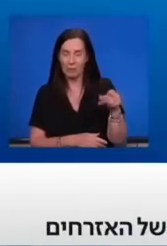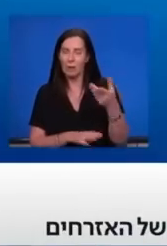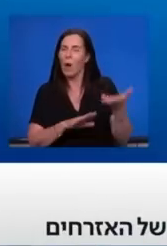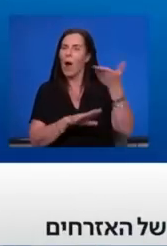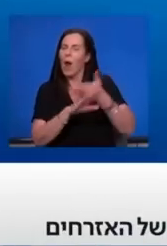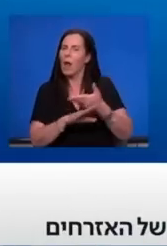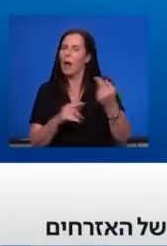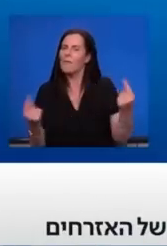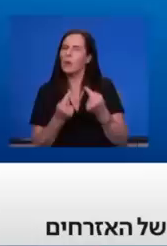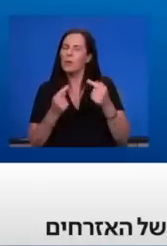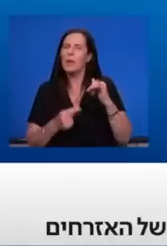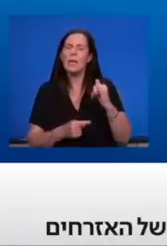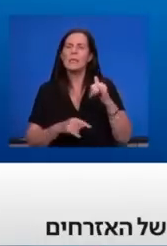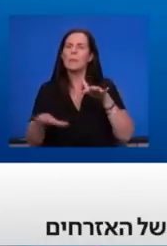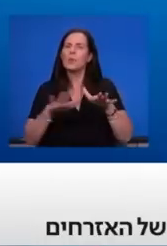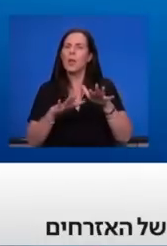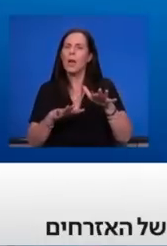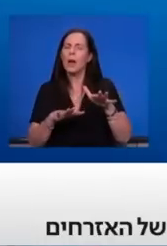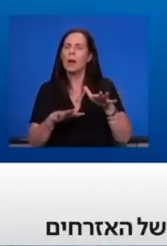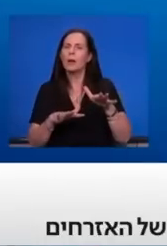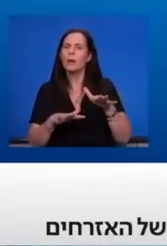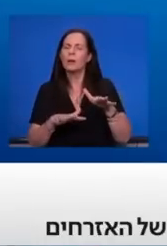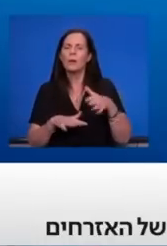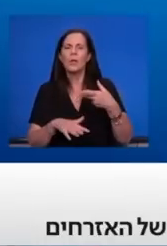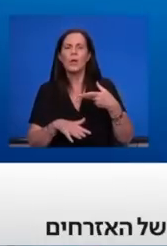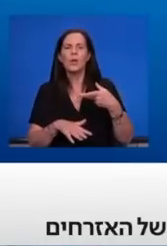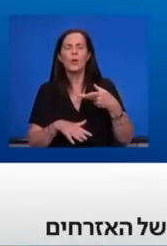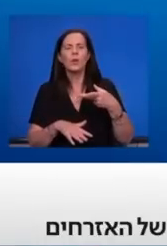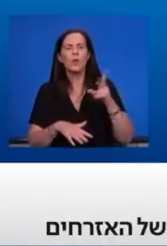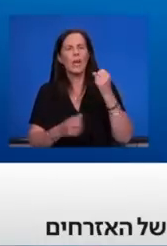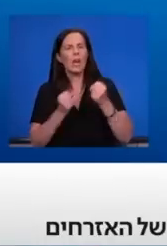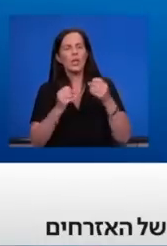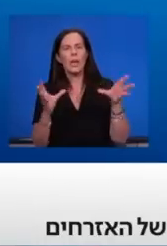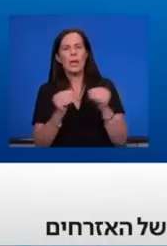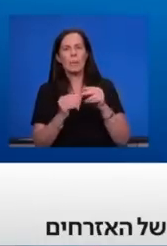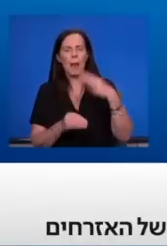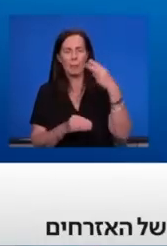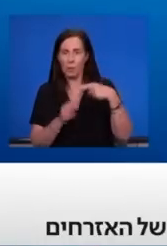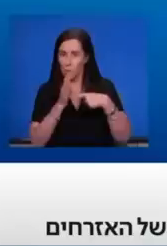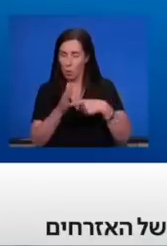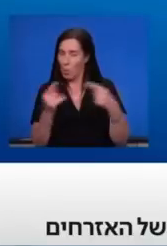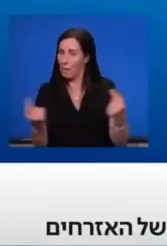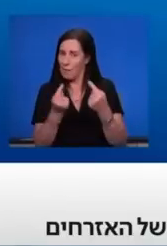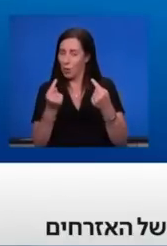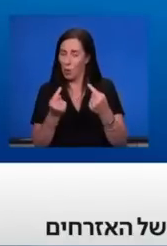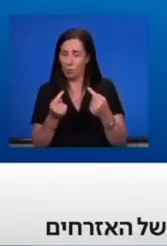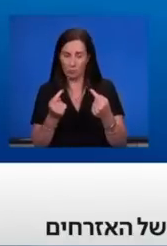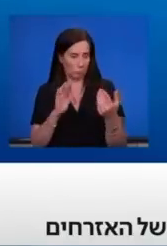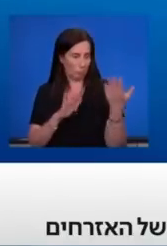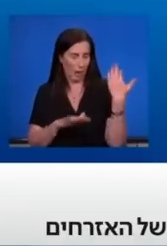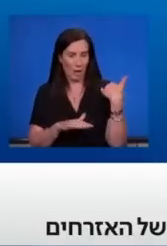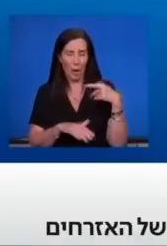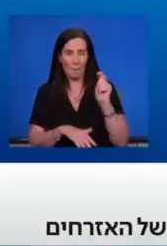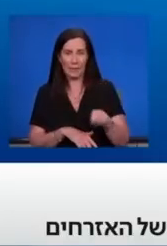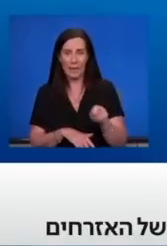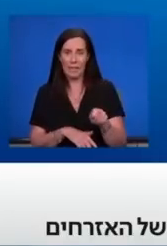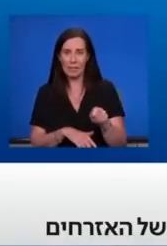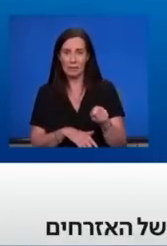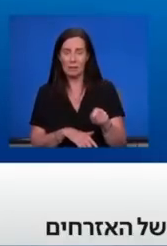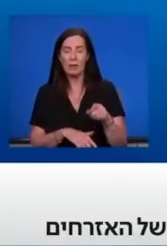הוויכוח איזו ממשלה מגשיכה את ליבה לקהילת הלהט"ב. הנה לדוגמה, הוויכוח שהיה לאחרונה בכנסת